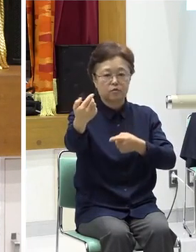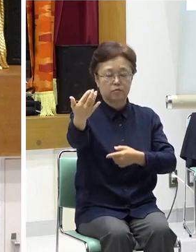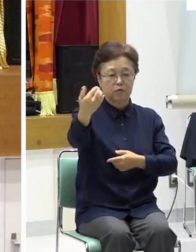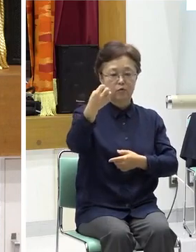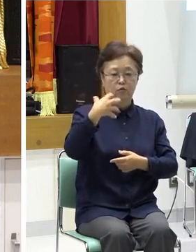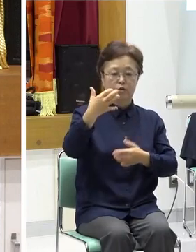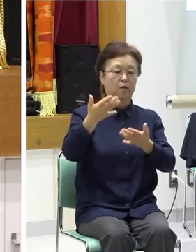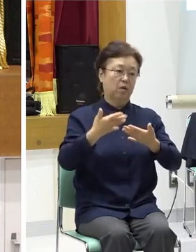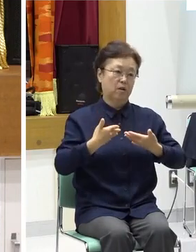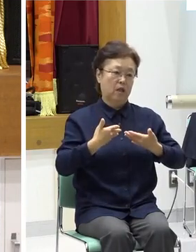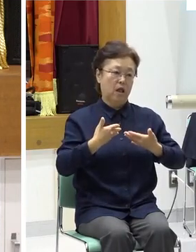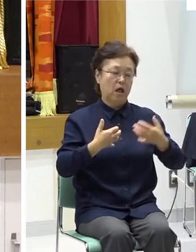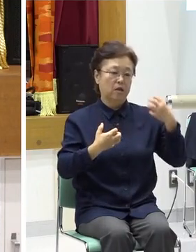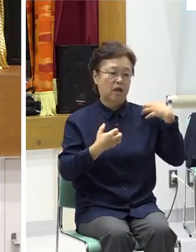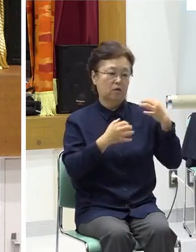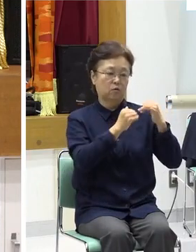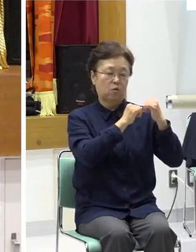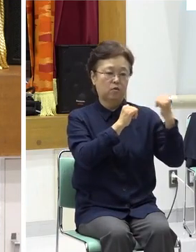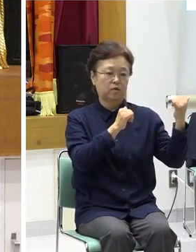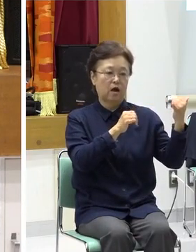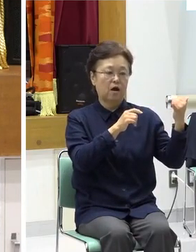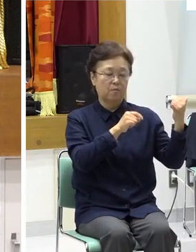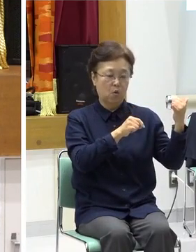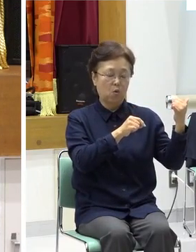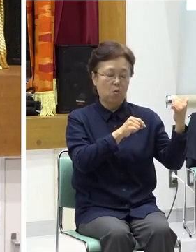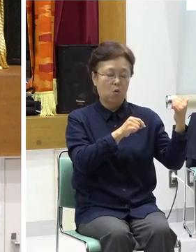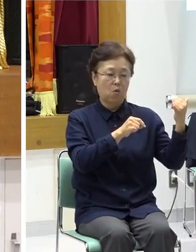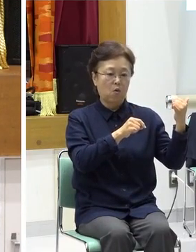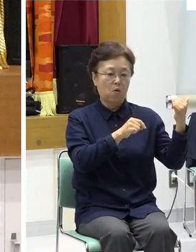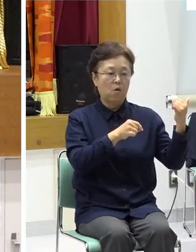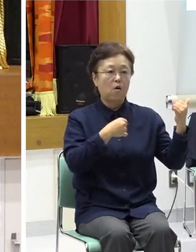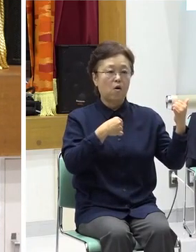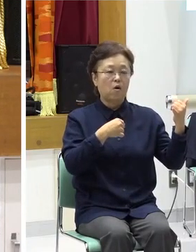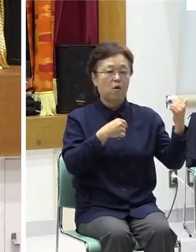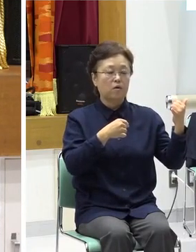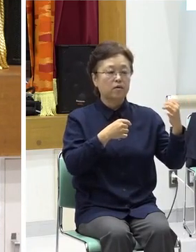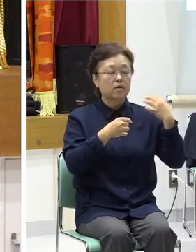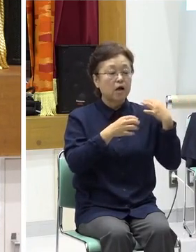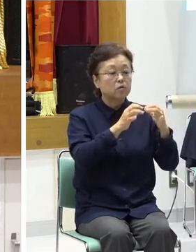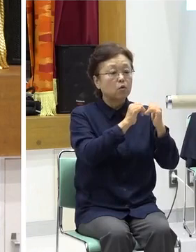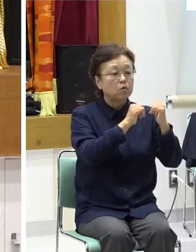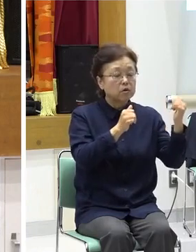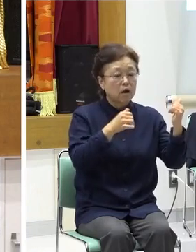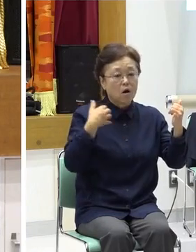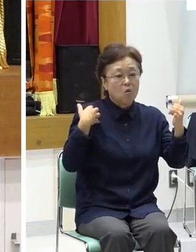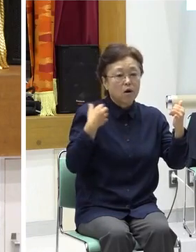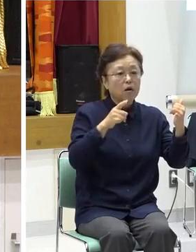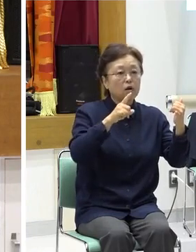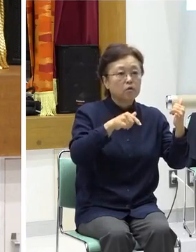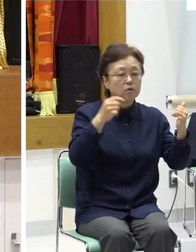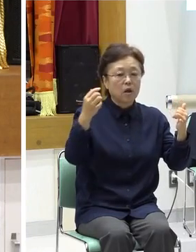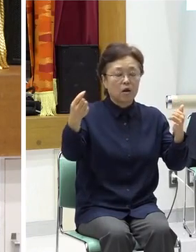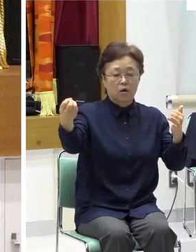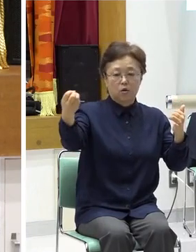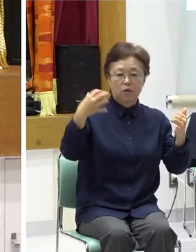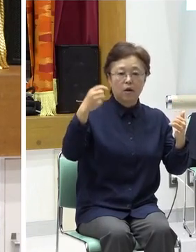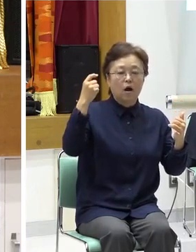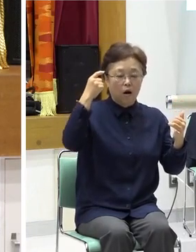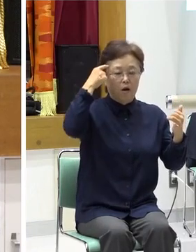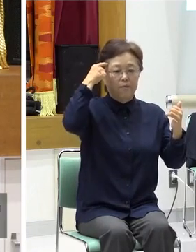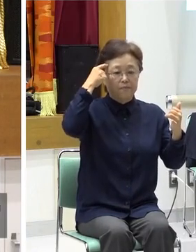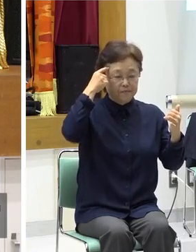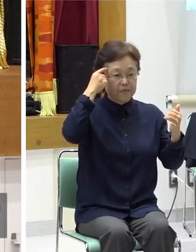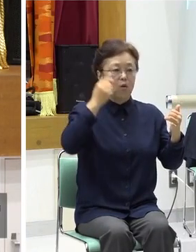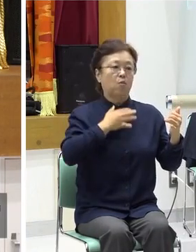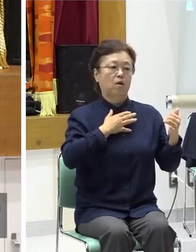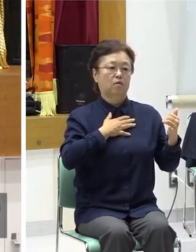分担当者もわからないところ、気づかないところというものが出ますので、事業する前でありました